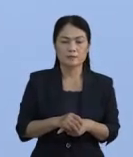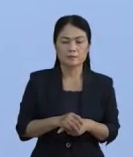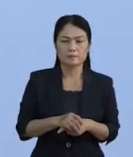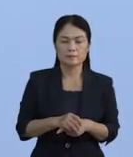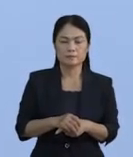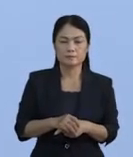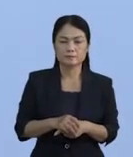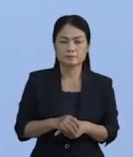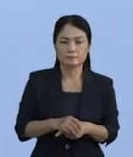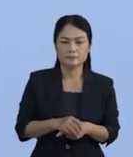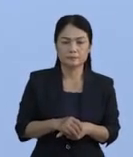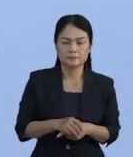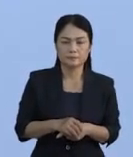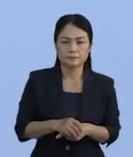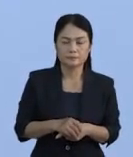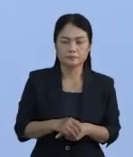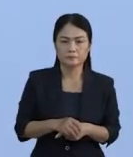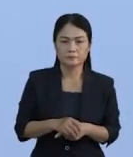tôn bà